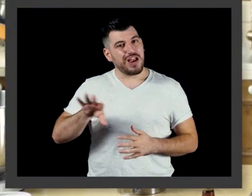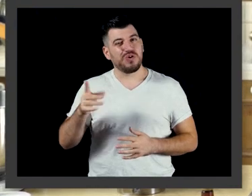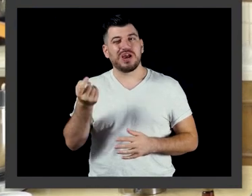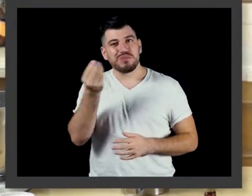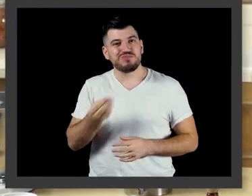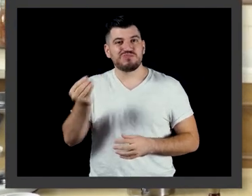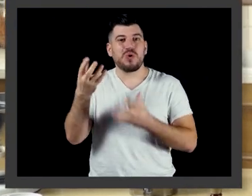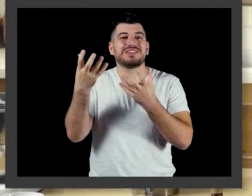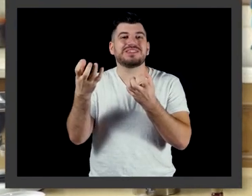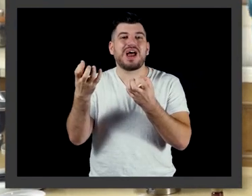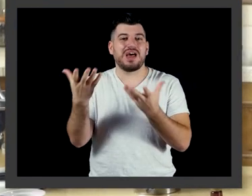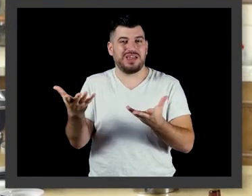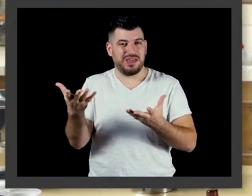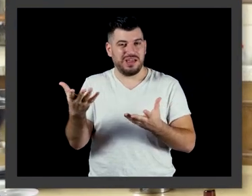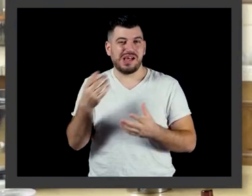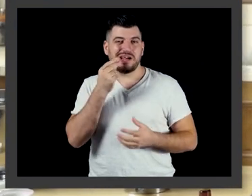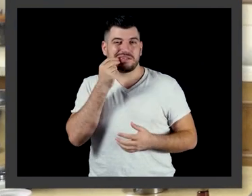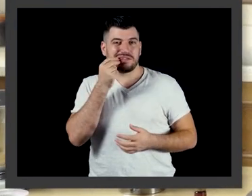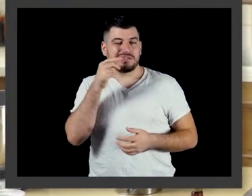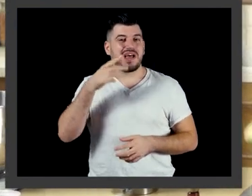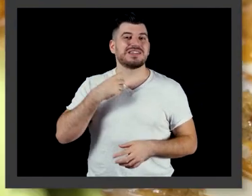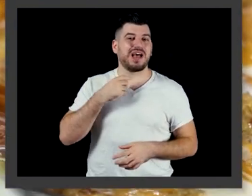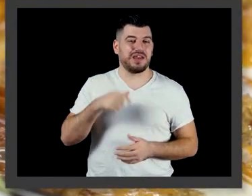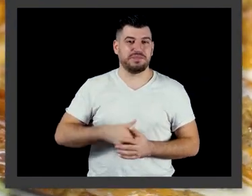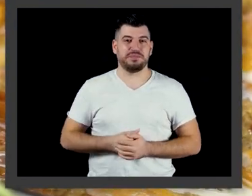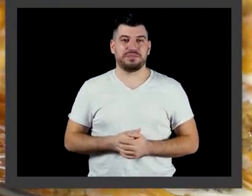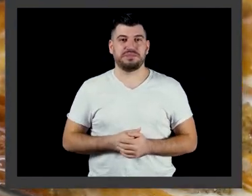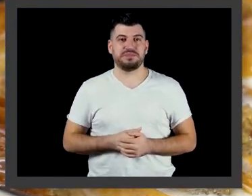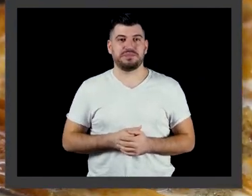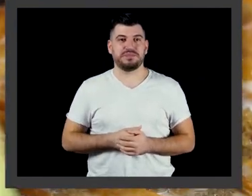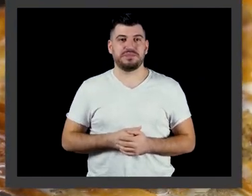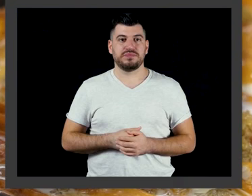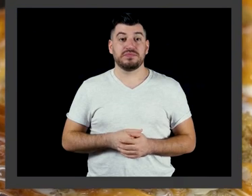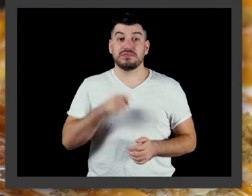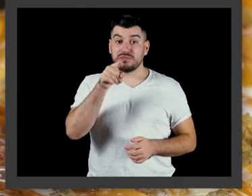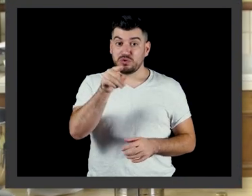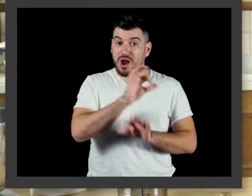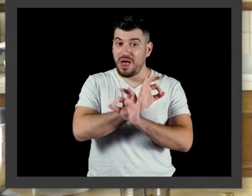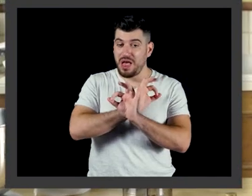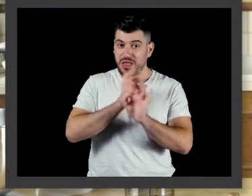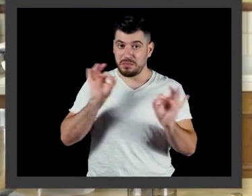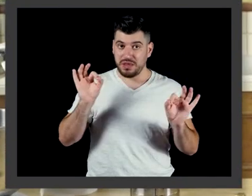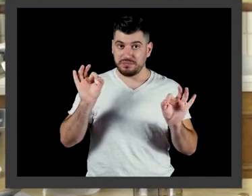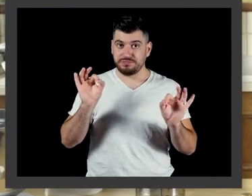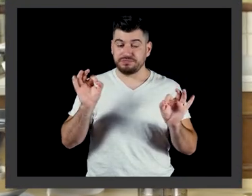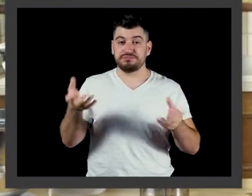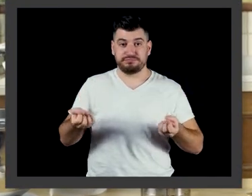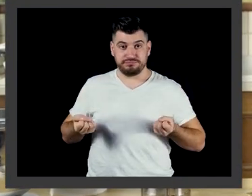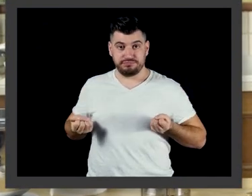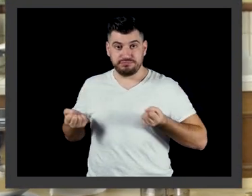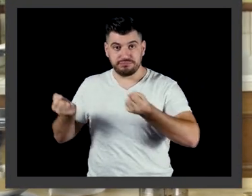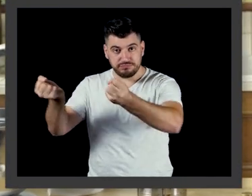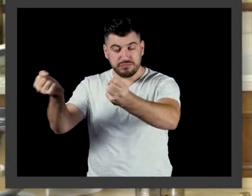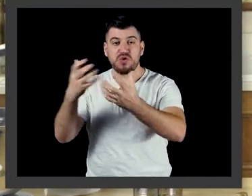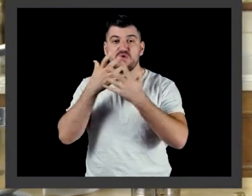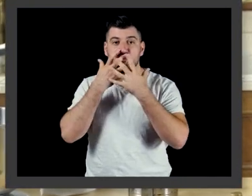τη ζάχαρη που θα κάνουν κρουτσου-κρουτσου στο στόμα. Και έτσι όπως είναι, παίρνω το ταψάκι μου, θα το ξαναβάλω στο